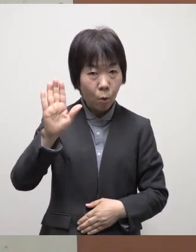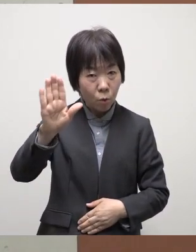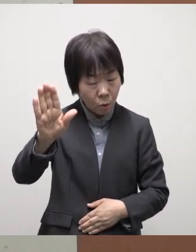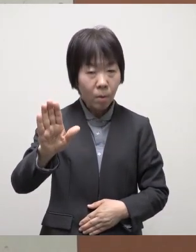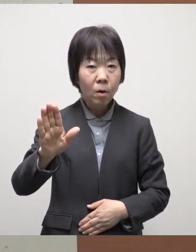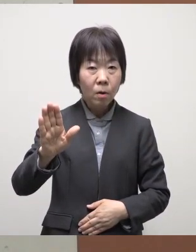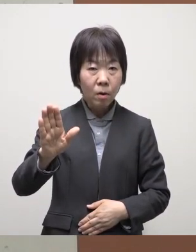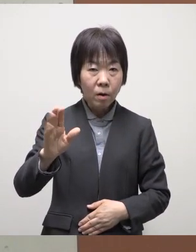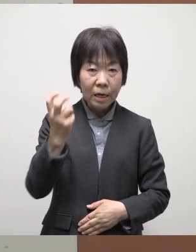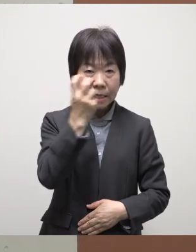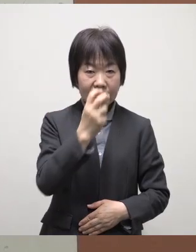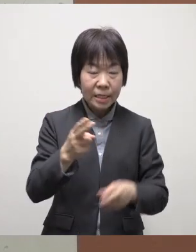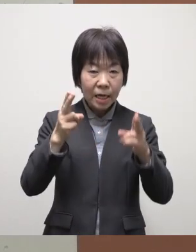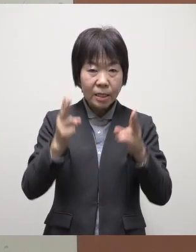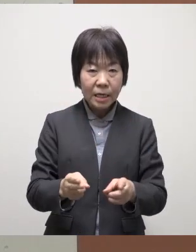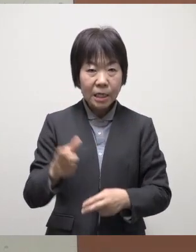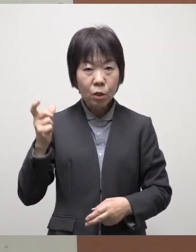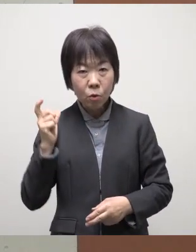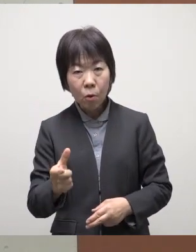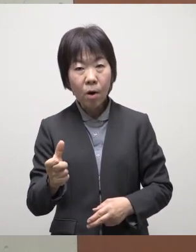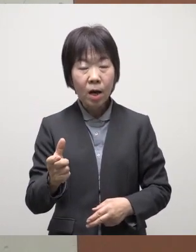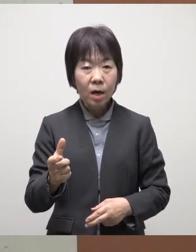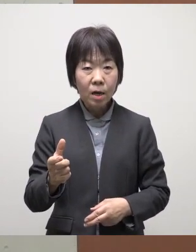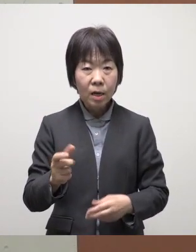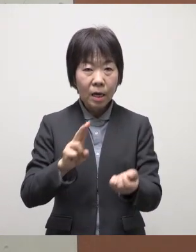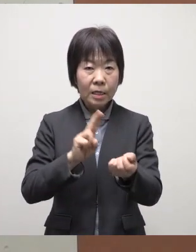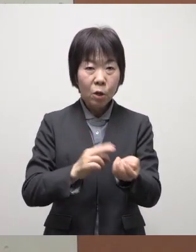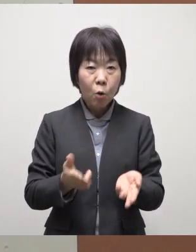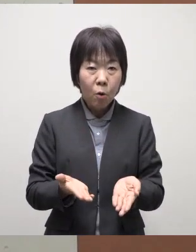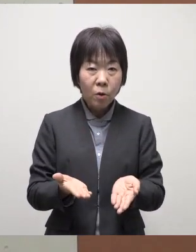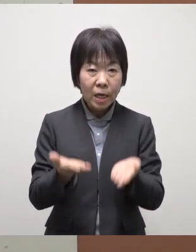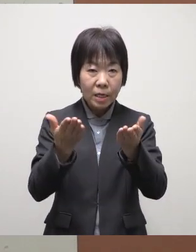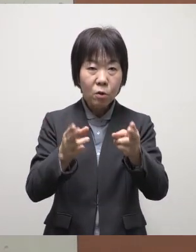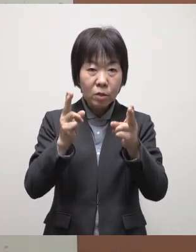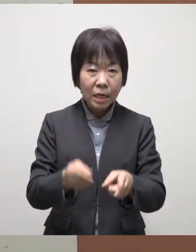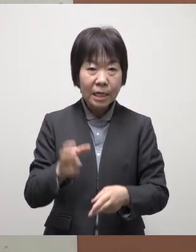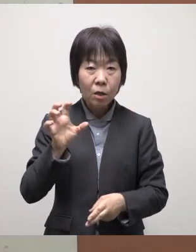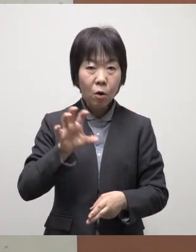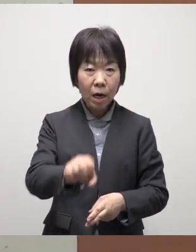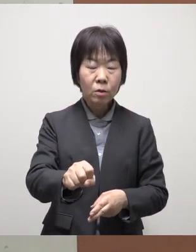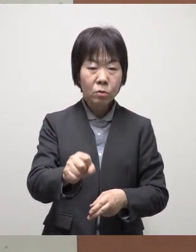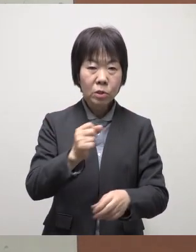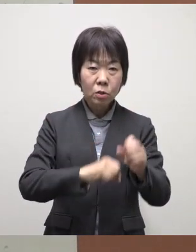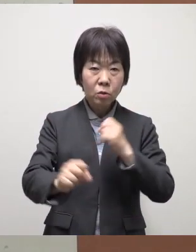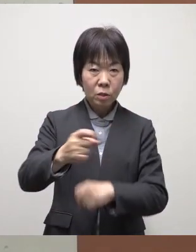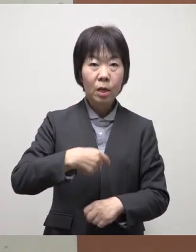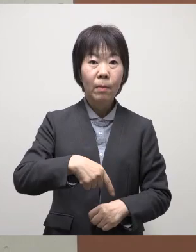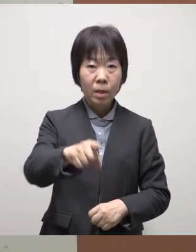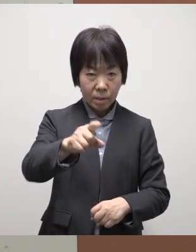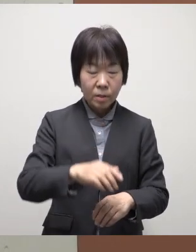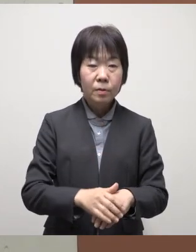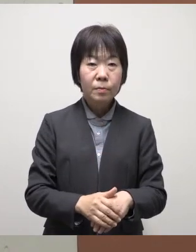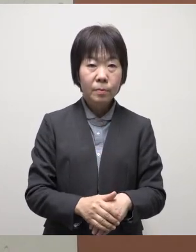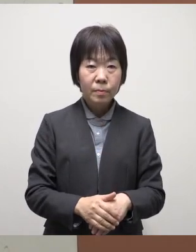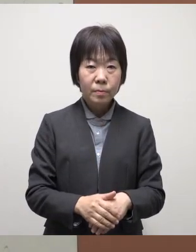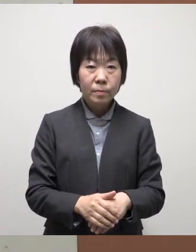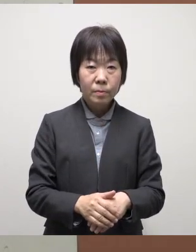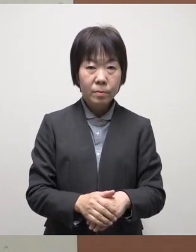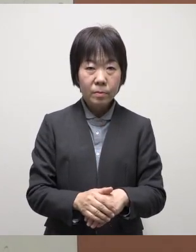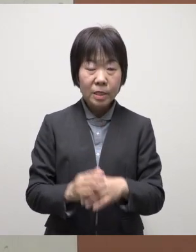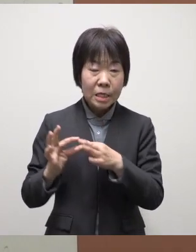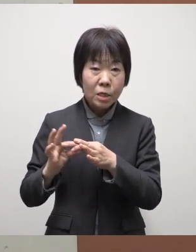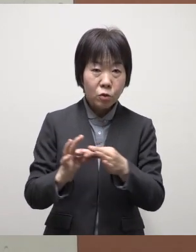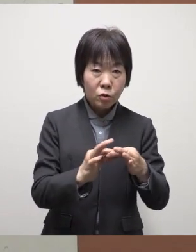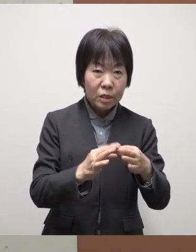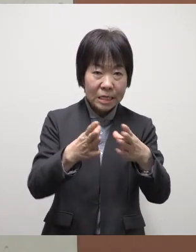今後とも検査体制の強化や医療提供体制の確保に取り組んでまいりますき